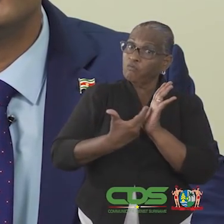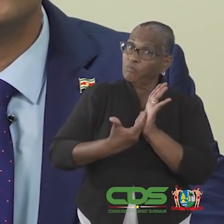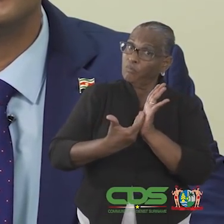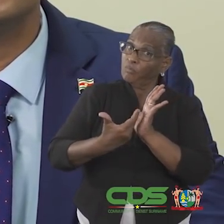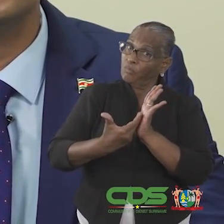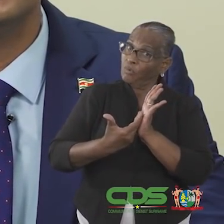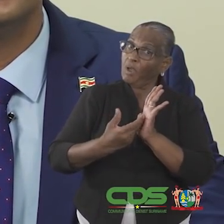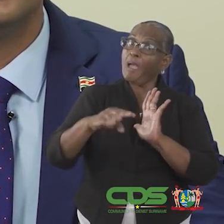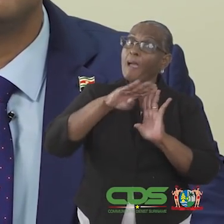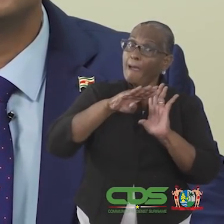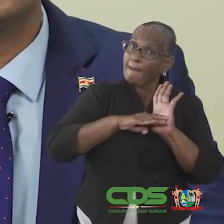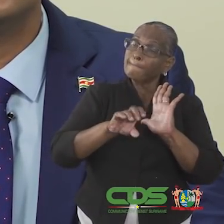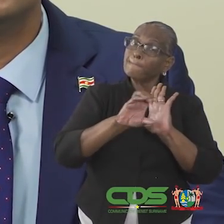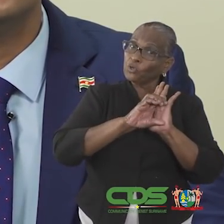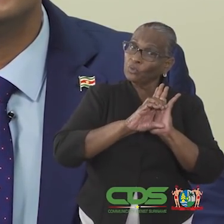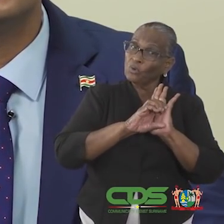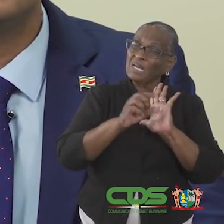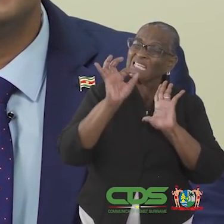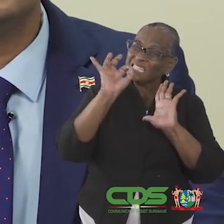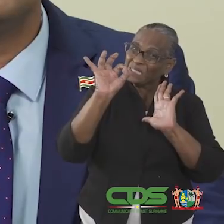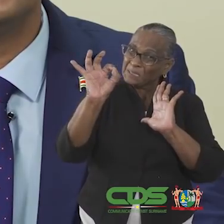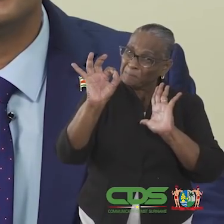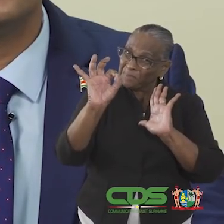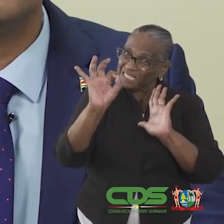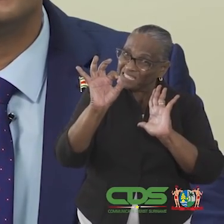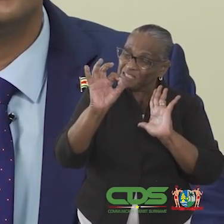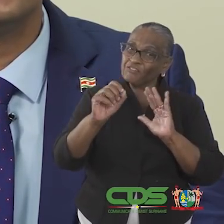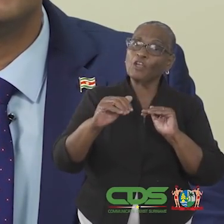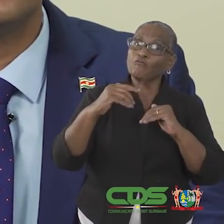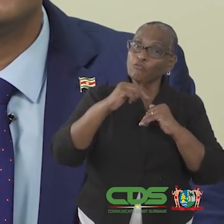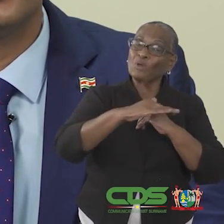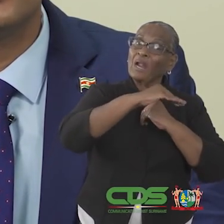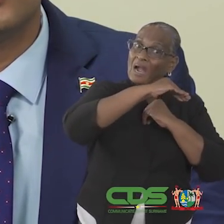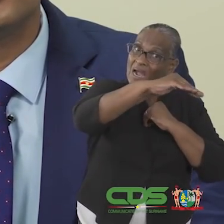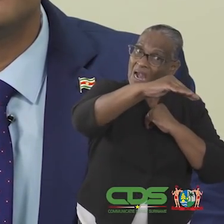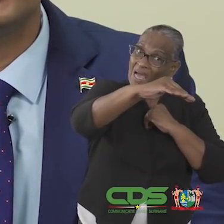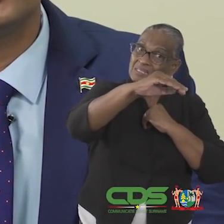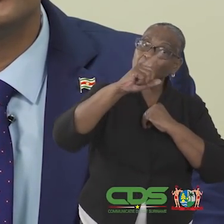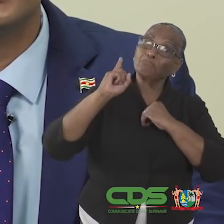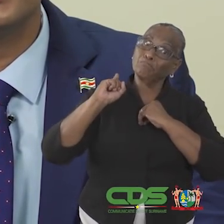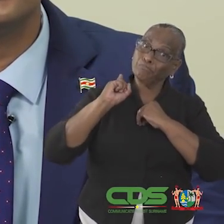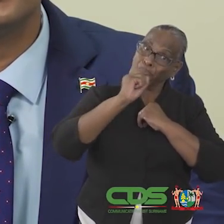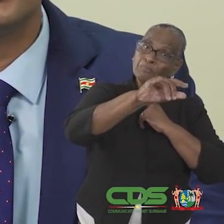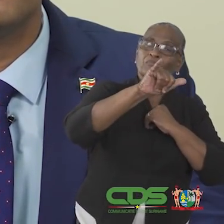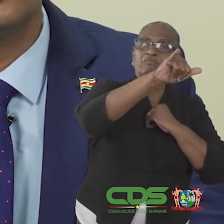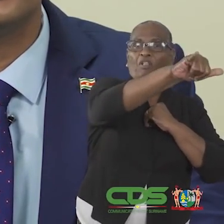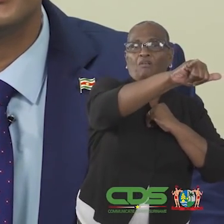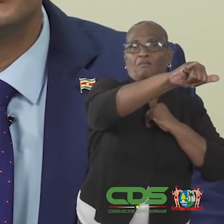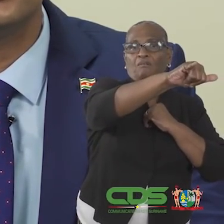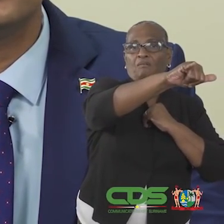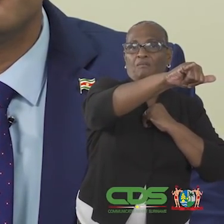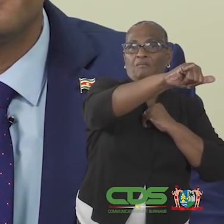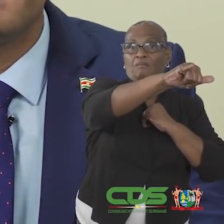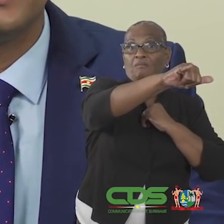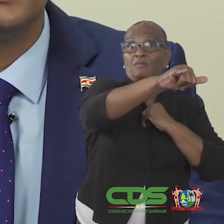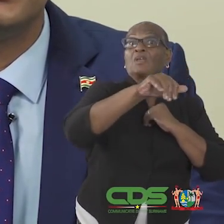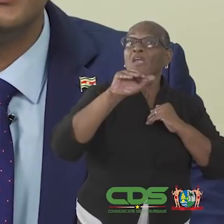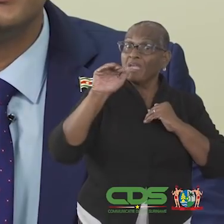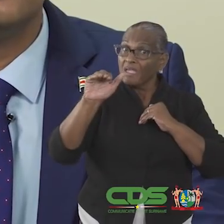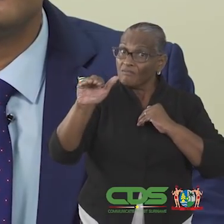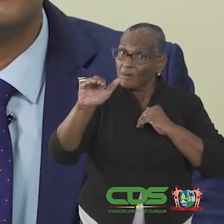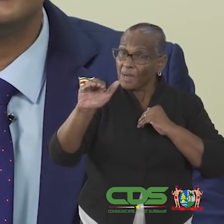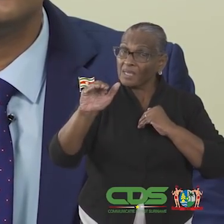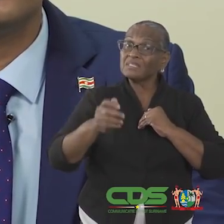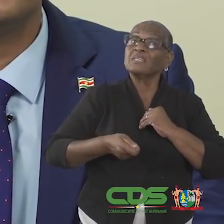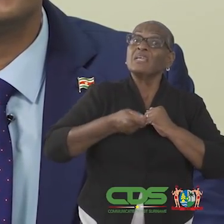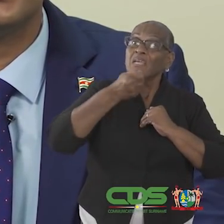aan de voorwaarden en protocollen specifiek gelden voor het desbetreffend land waaruit de persoon rechtstreeks afkomstig is. De